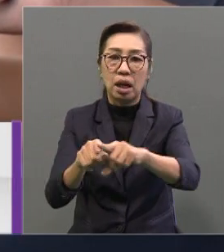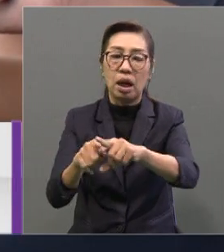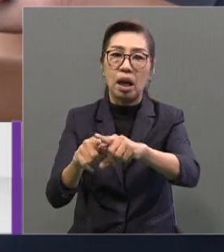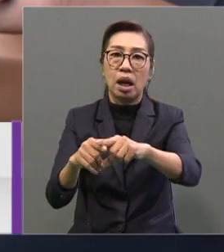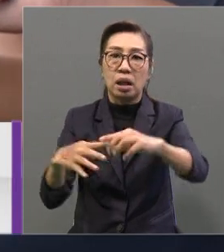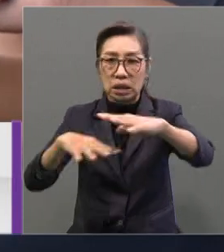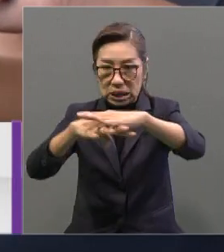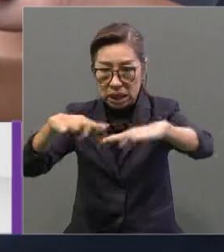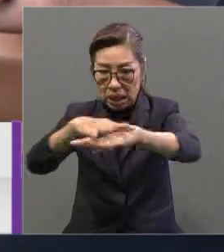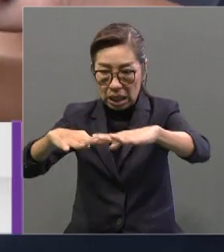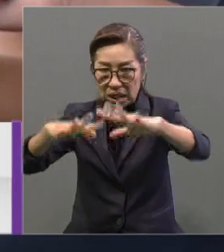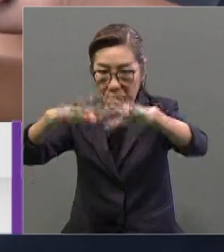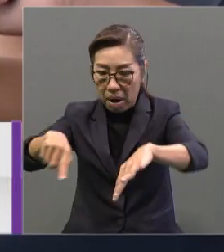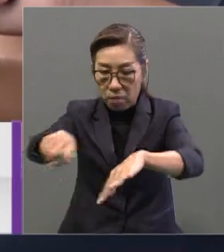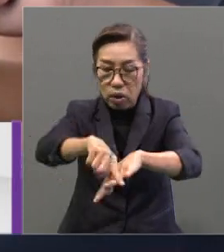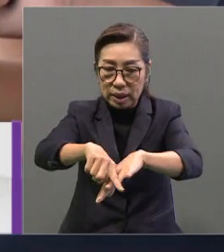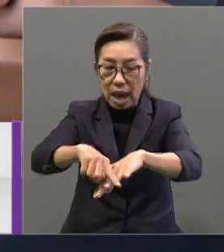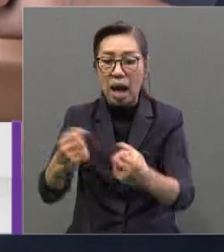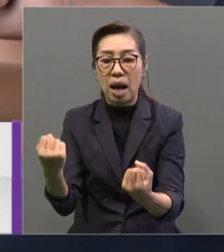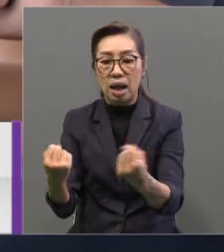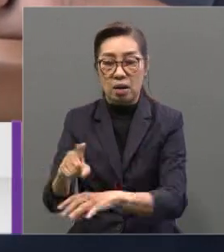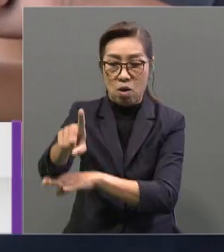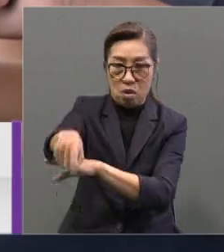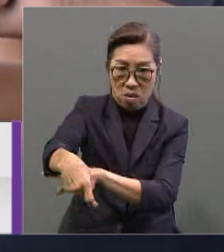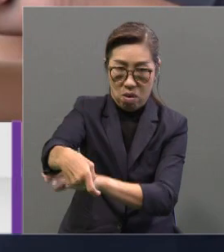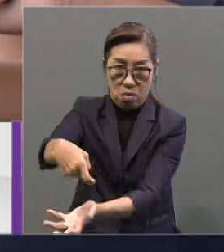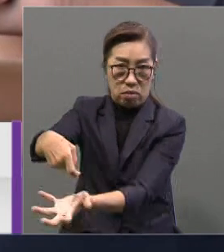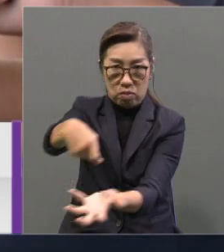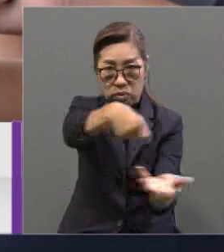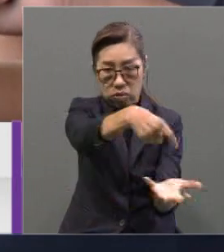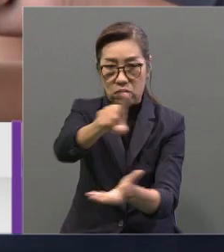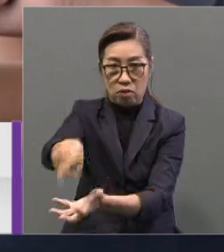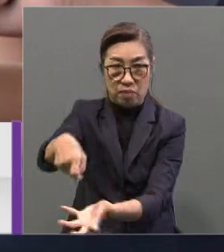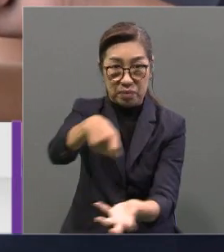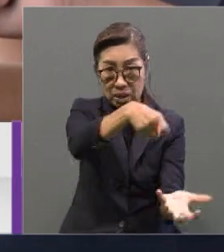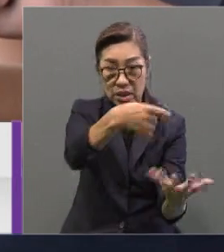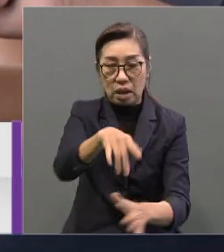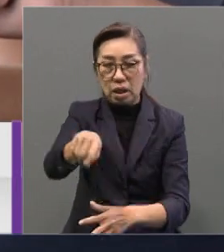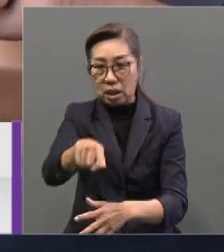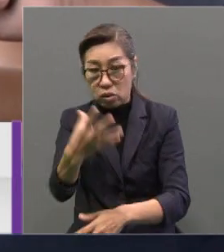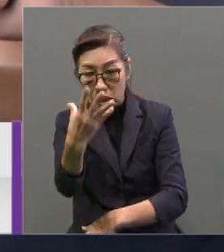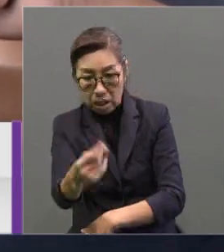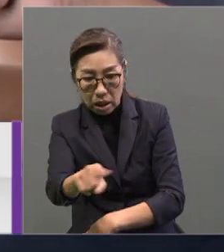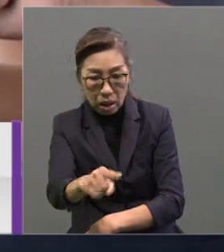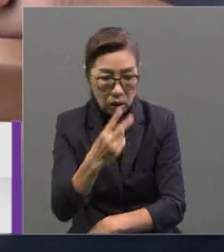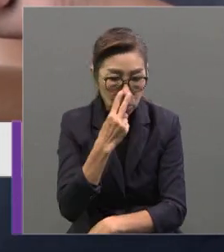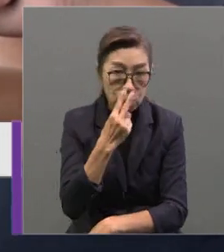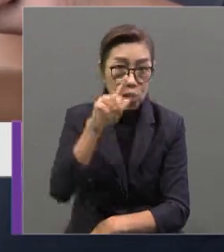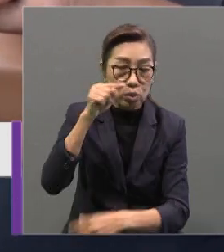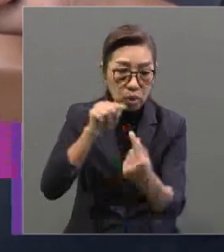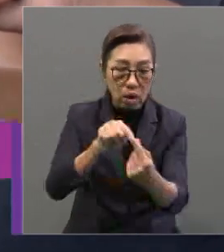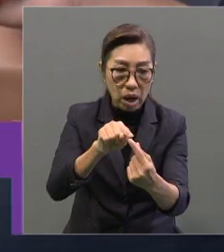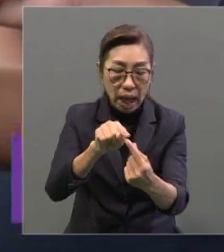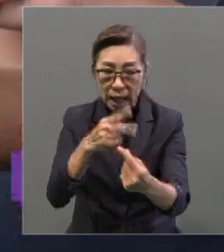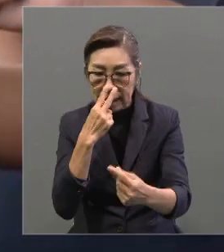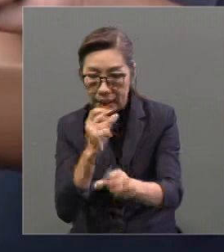าพออกไปแล้วก็ขนย้ายนะครับเมื่อขนย้ายส่วนนี้เสร็จแล้วก็ส่วนอื่นๆก็เราก็จะดำเนินการแก้ไ